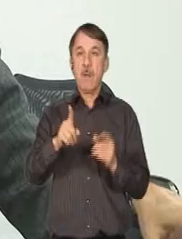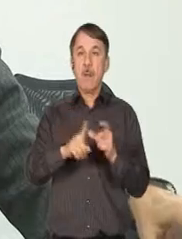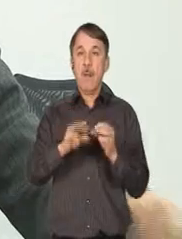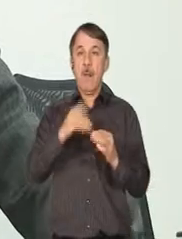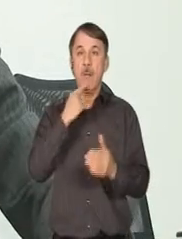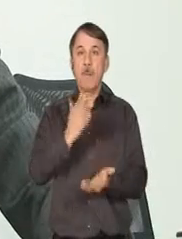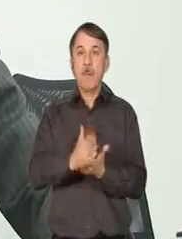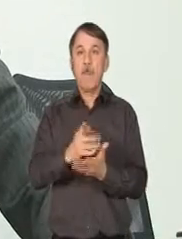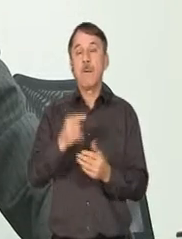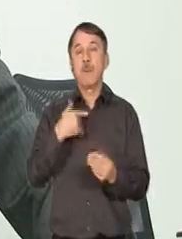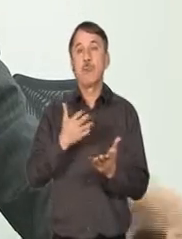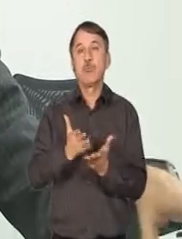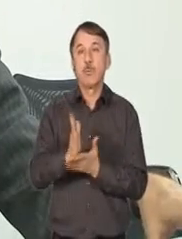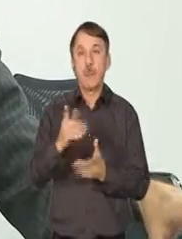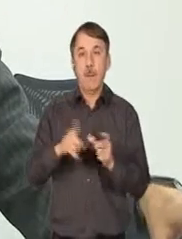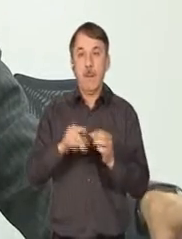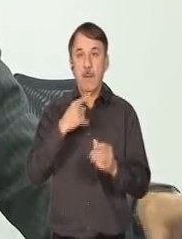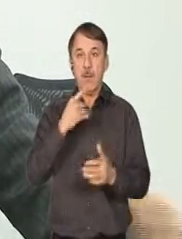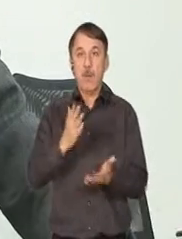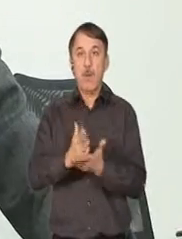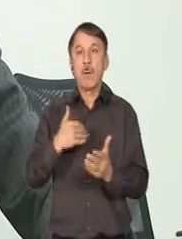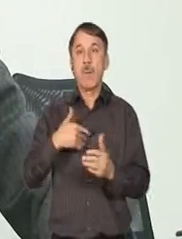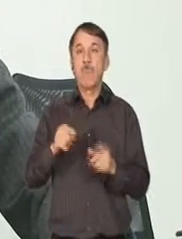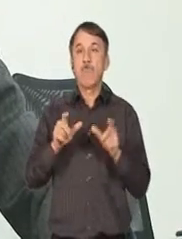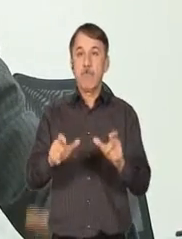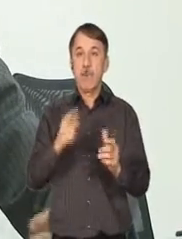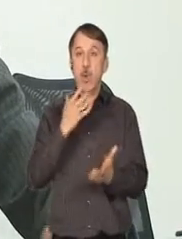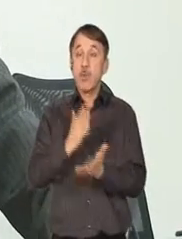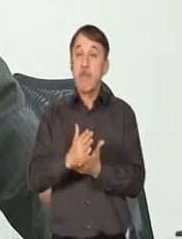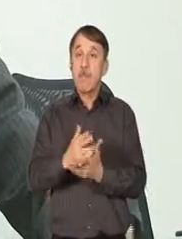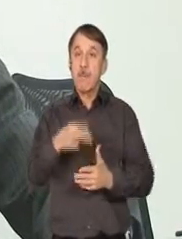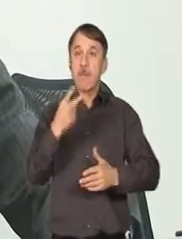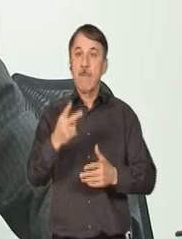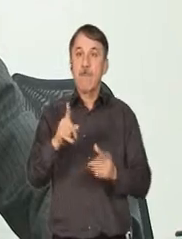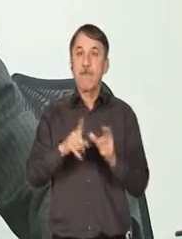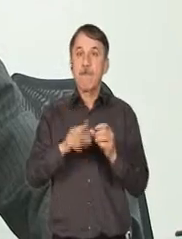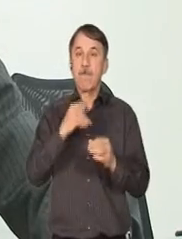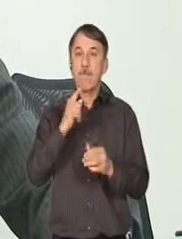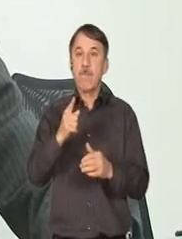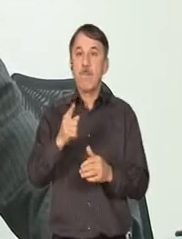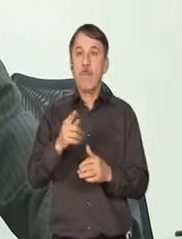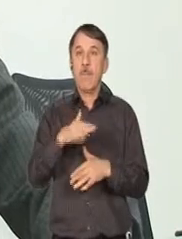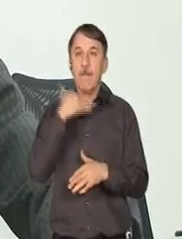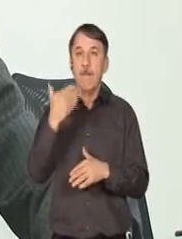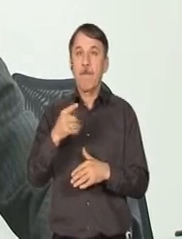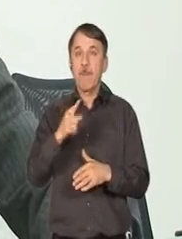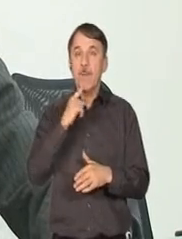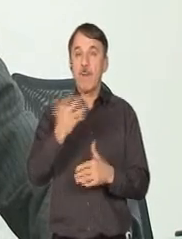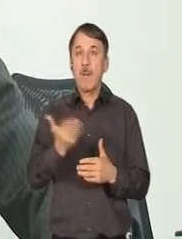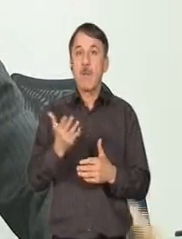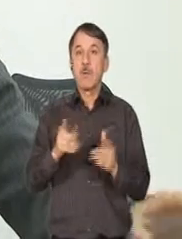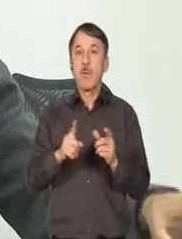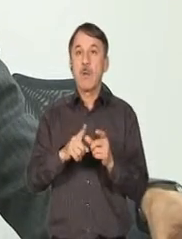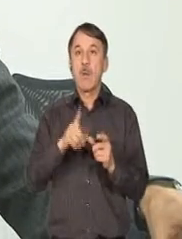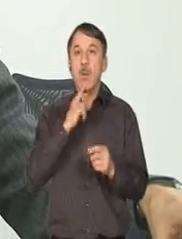projektovanje i izgradnju mostova u Dunavskom regionu. To je vrlo bitno zato što su ti dunavski uslovi vrlo rigorozni,